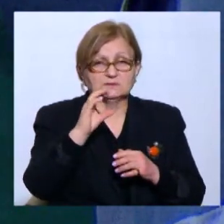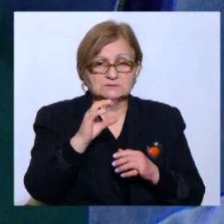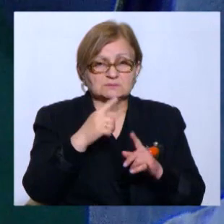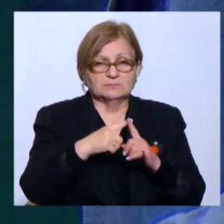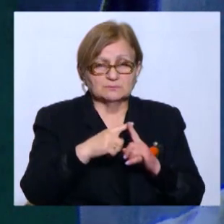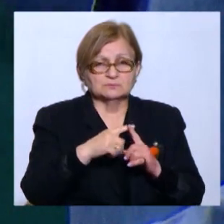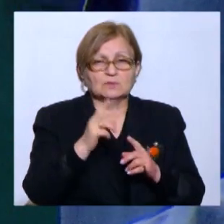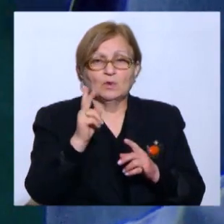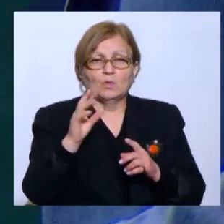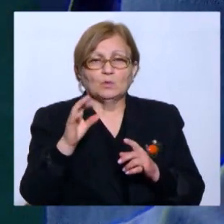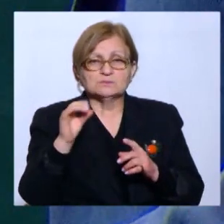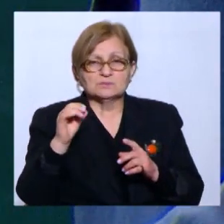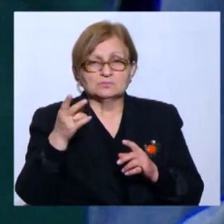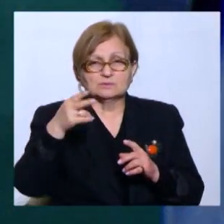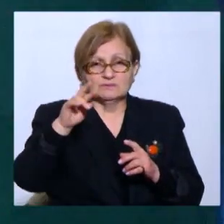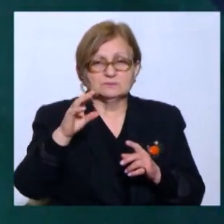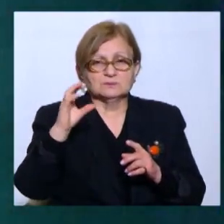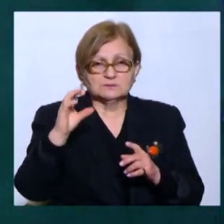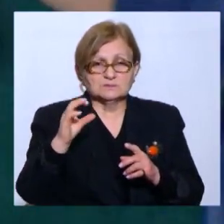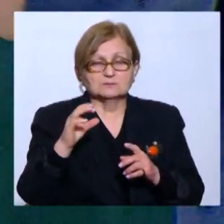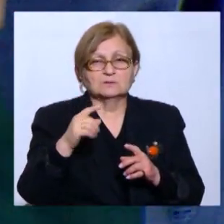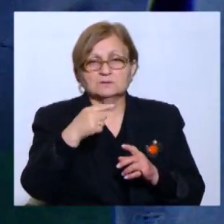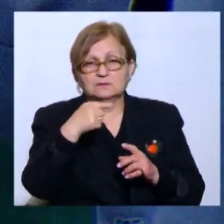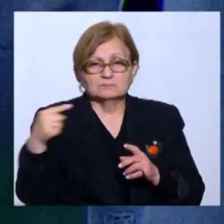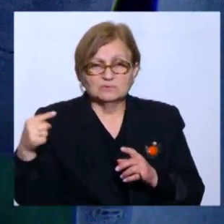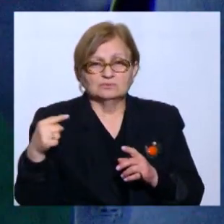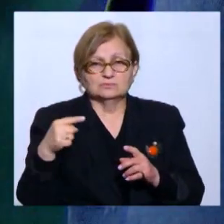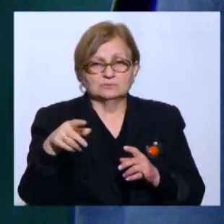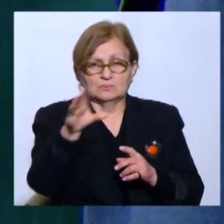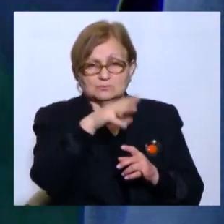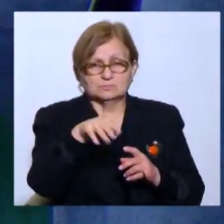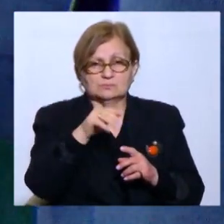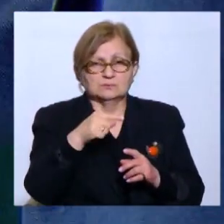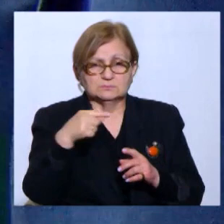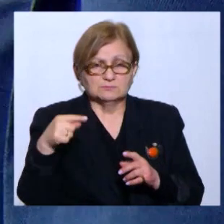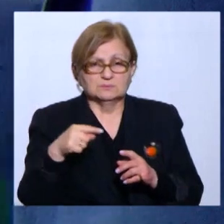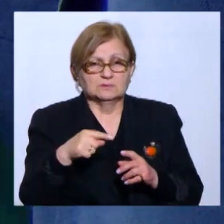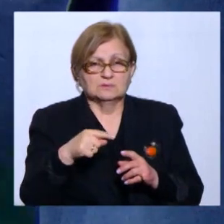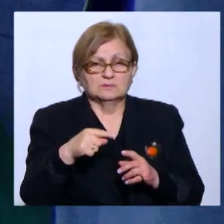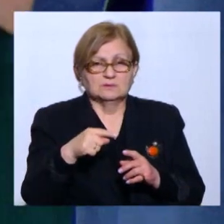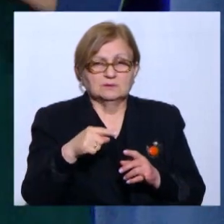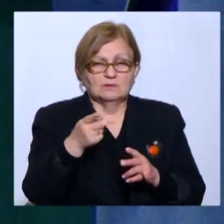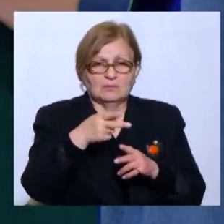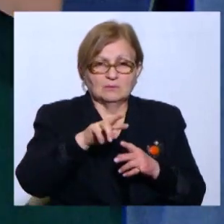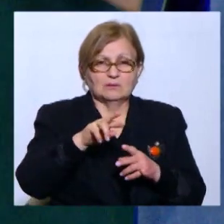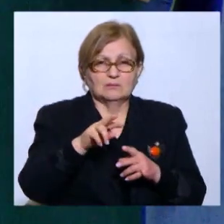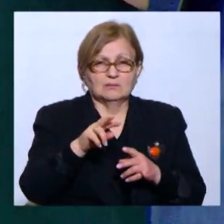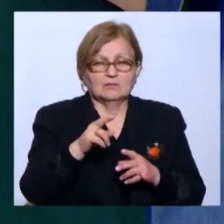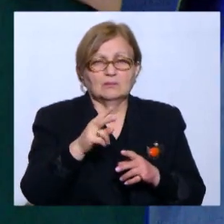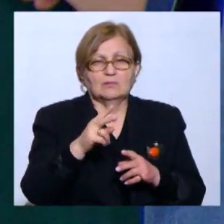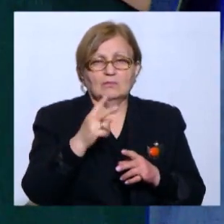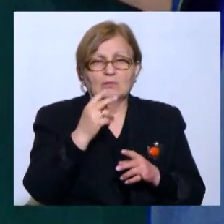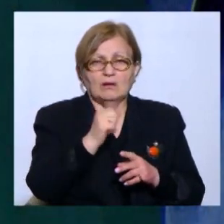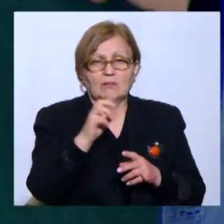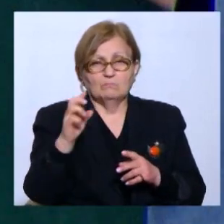plus cosinus quadrat c da minus amas. Gamoklebuli, da orkecebuli namrauli ori a